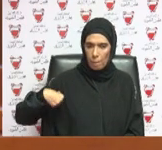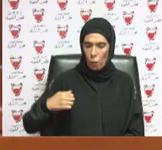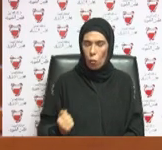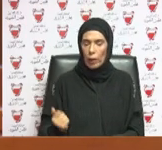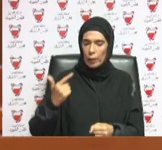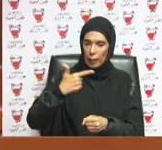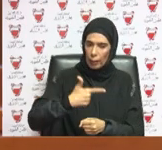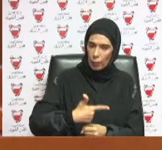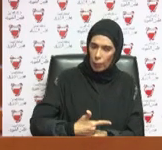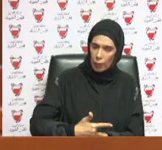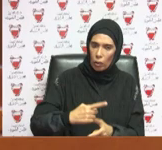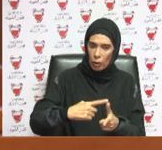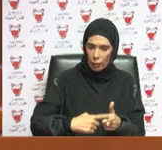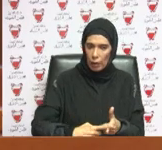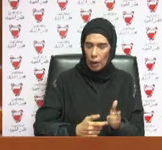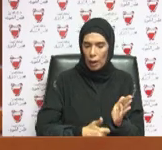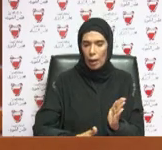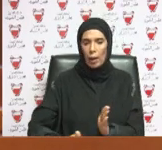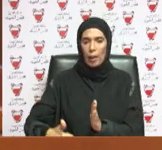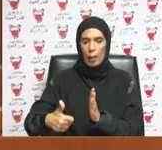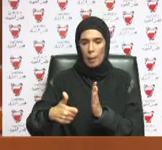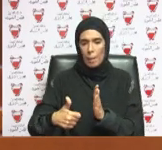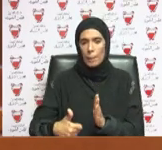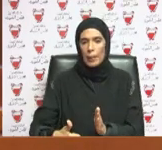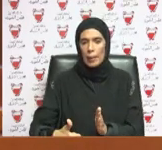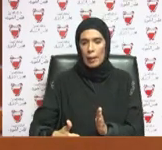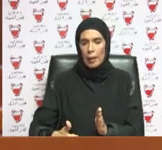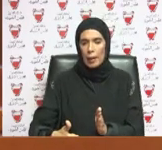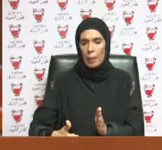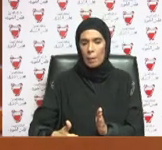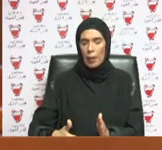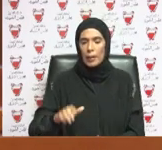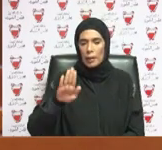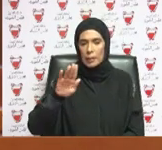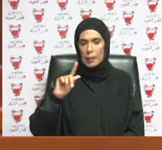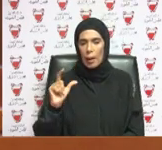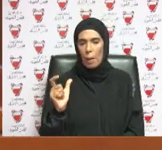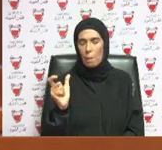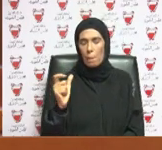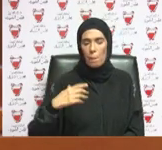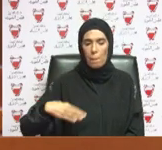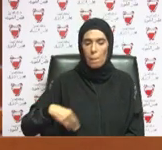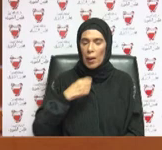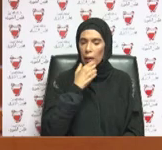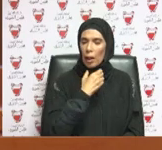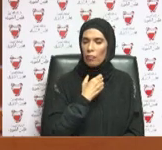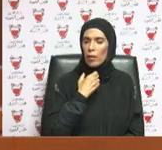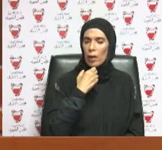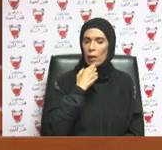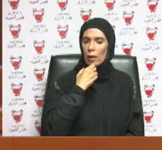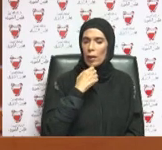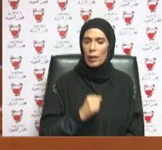العهد نائب القائد الأعلى الأمير سلمان بن حمد بن عيسى آل